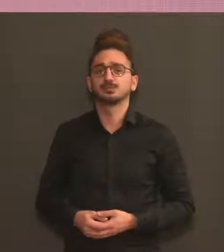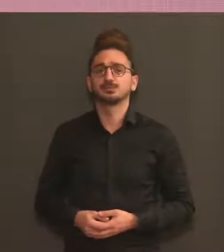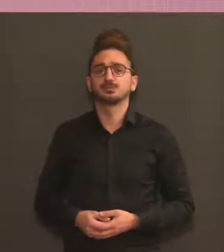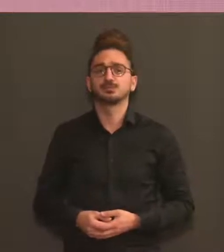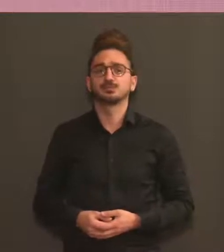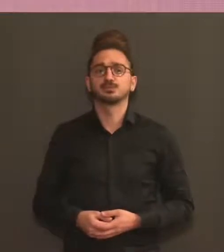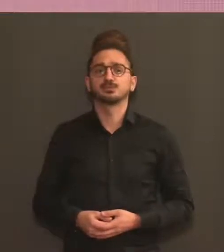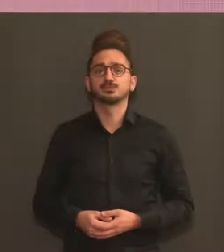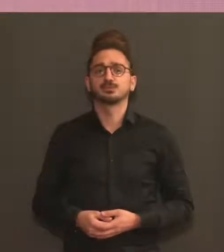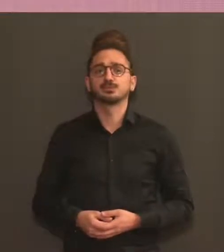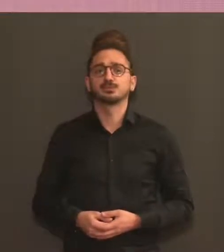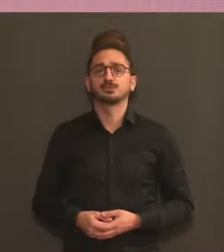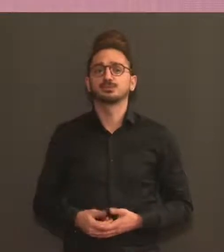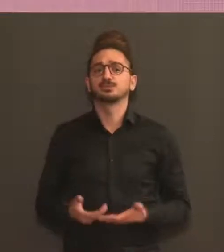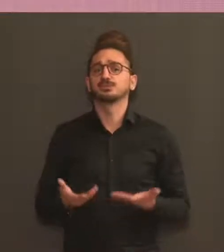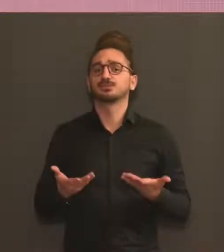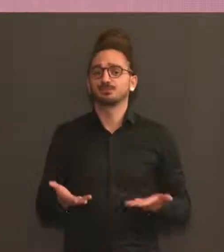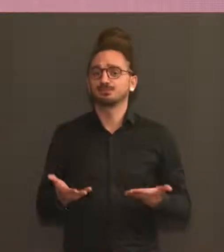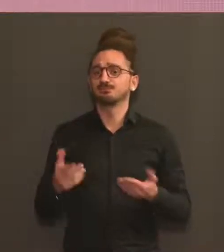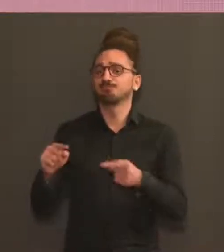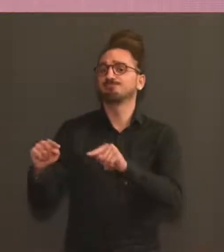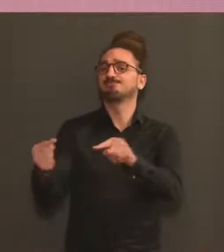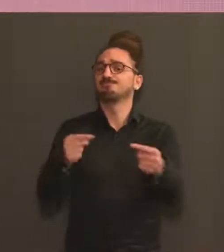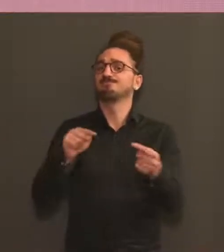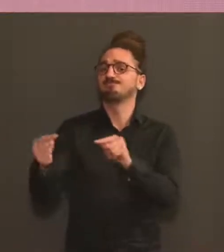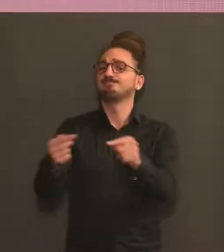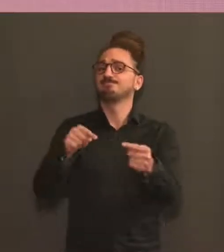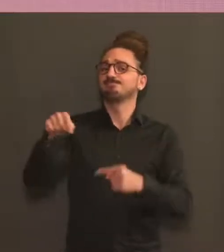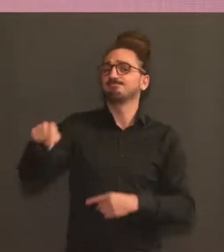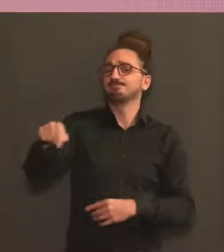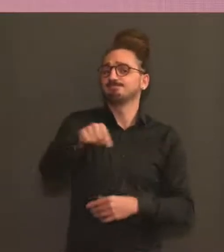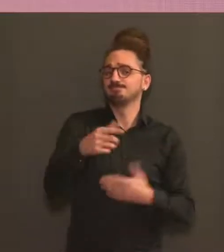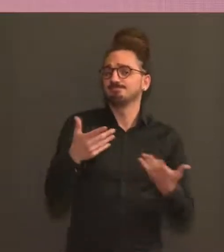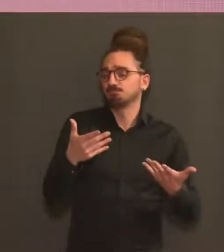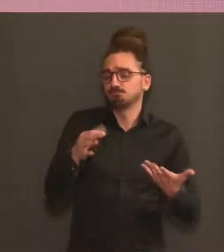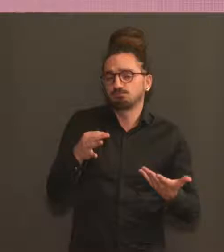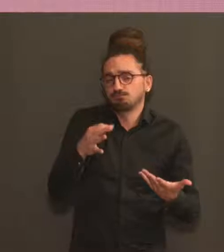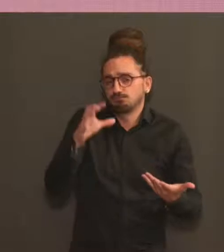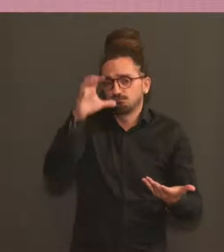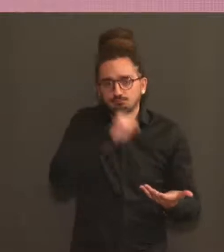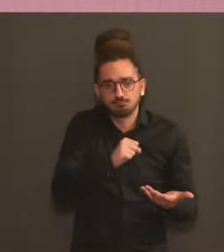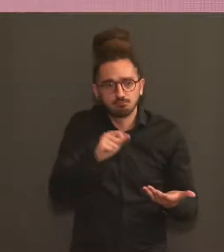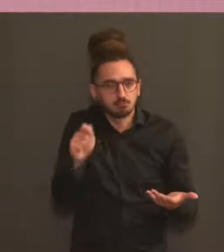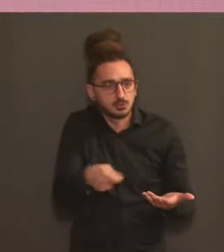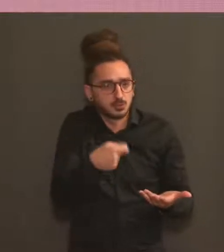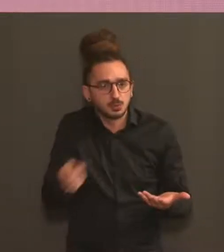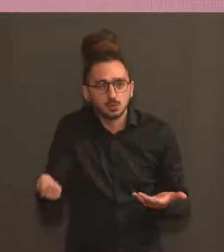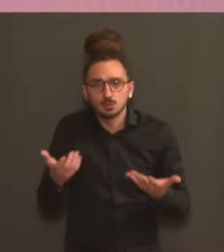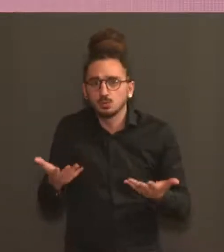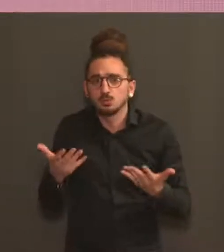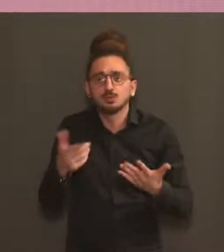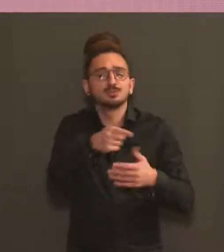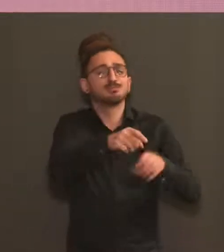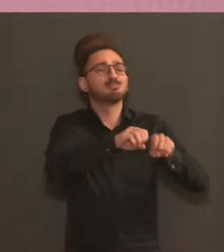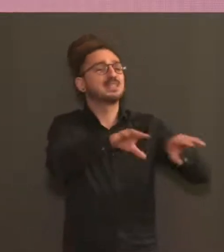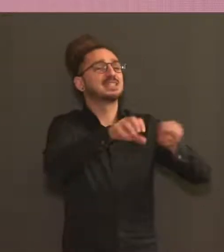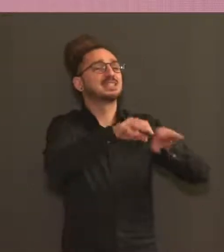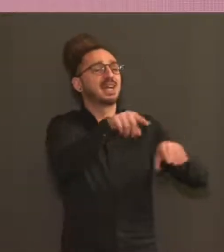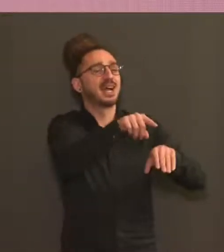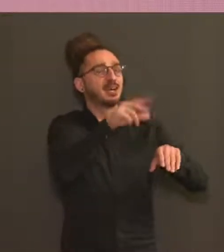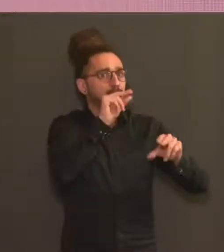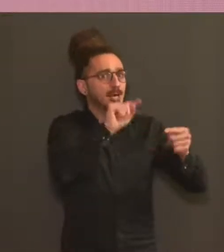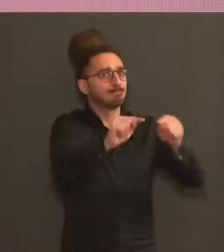Le discours des uns et des autres est compréhensible et reflète souvent les contradictions véhiculées par les